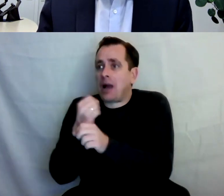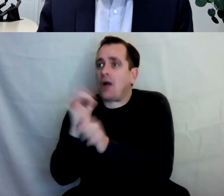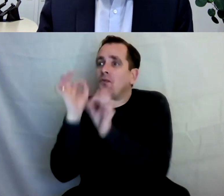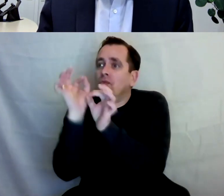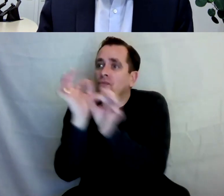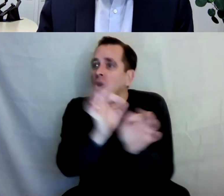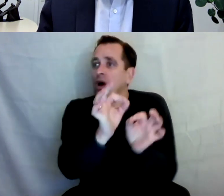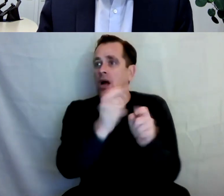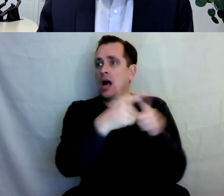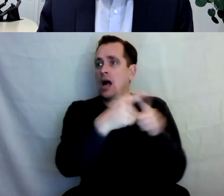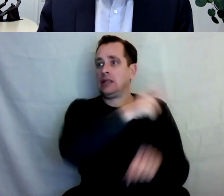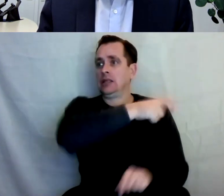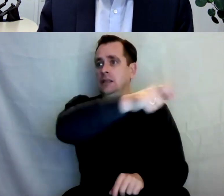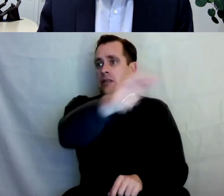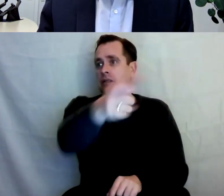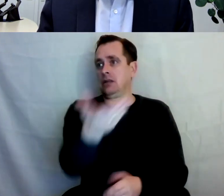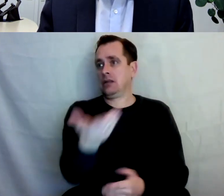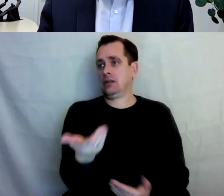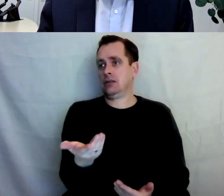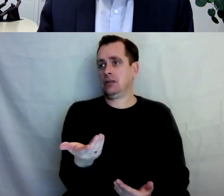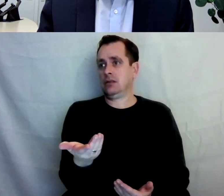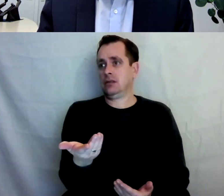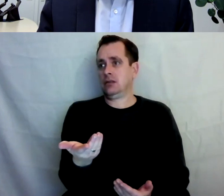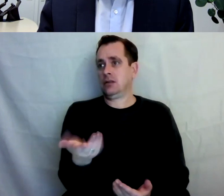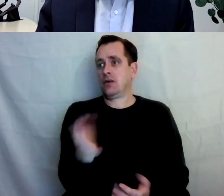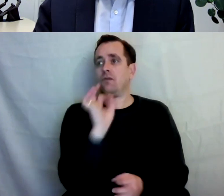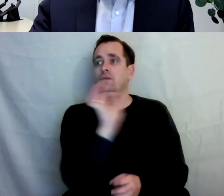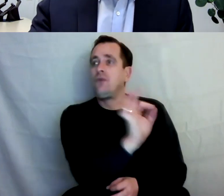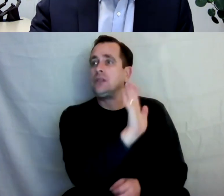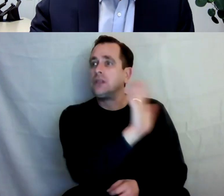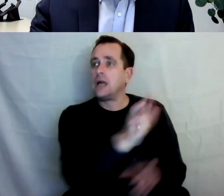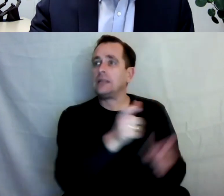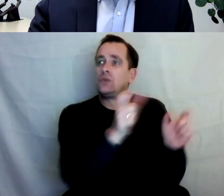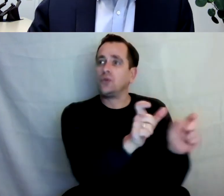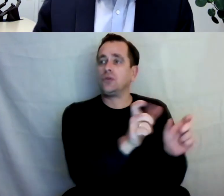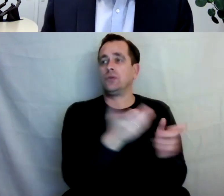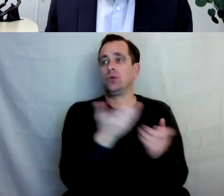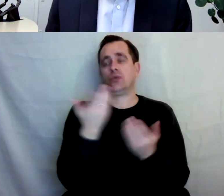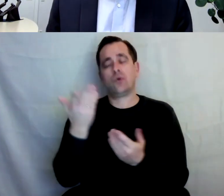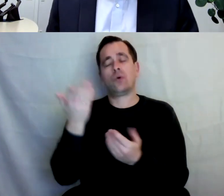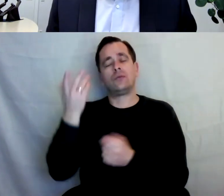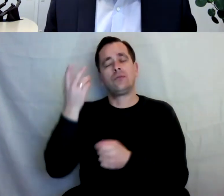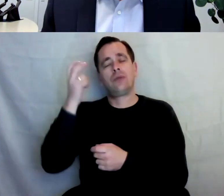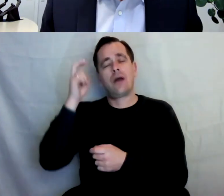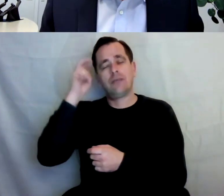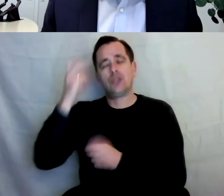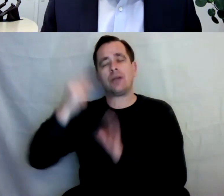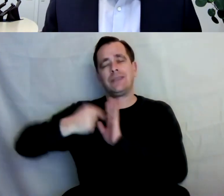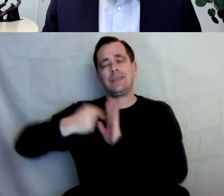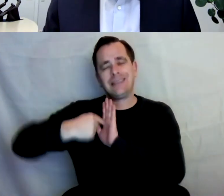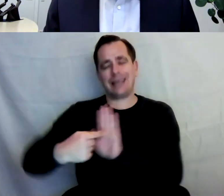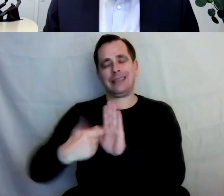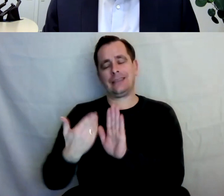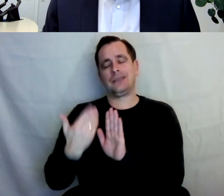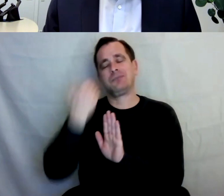ich, dann schon eine wichtige Ergänzung zu dieser rein auf den Diskurs der Wissenschaft basierenden Logik, Menschen dazu anzuleiten, etwas zu